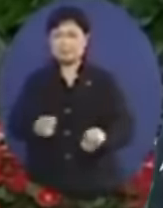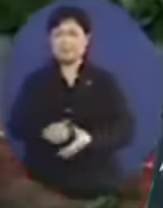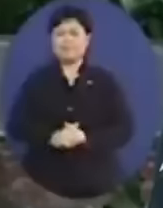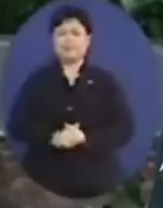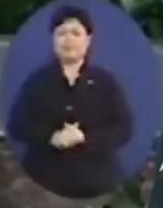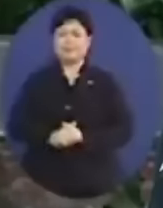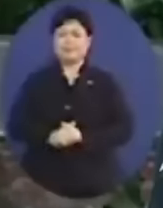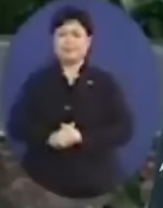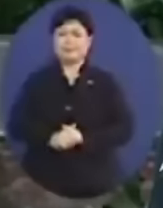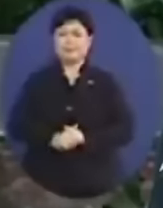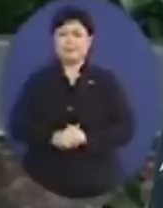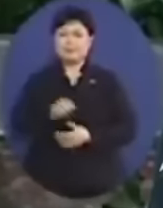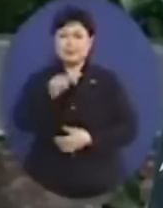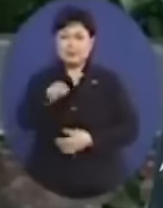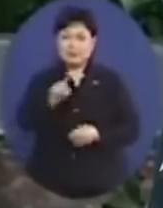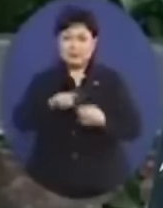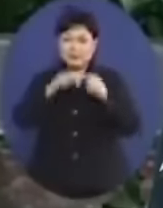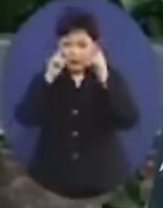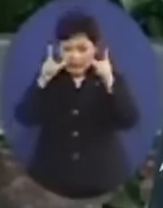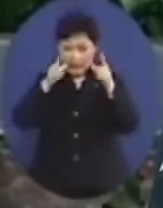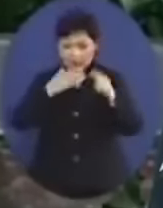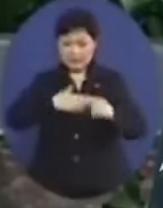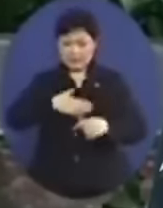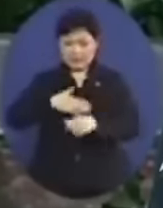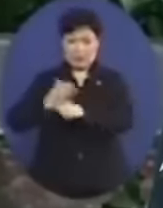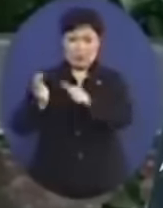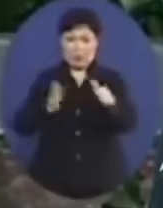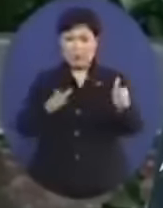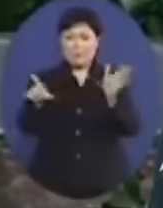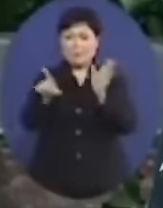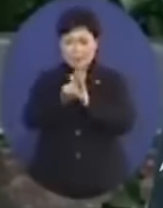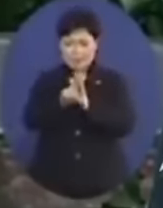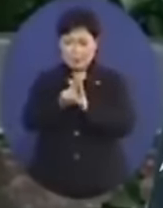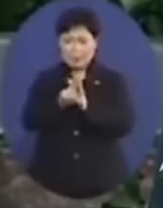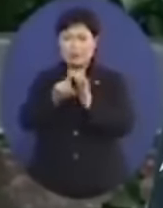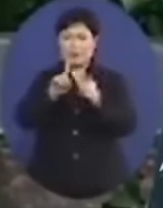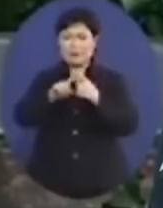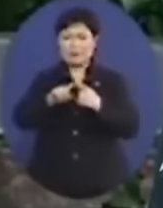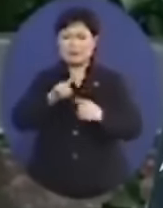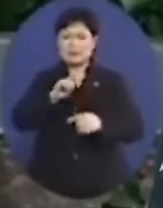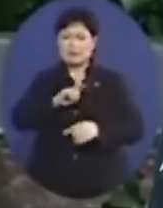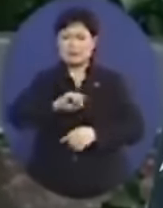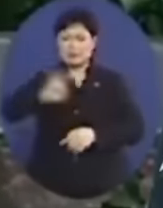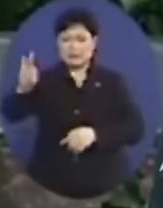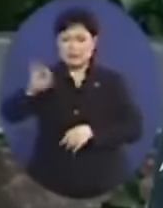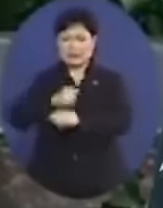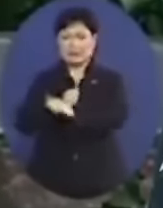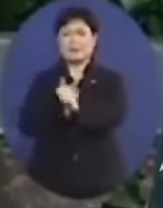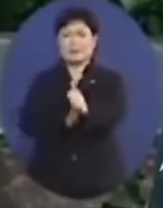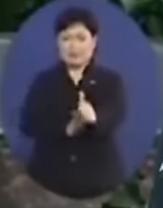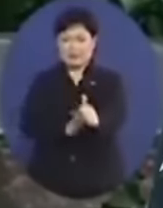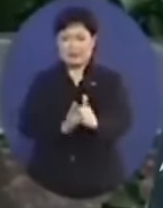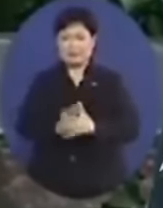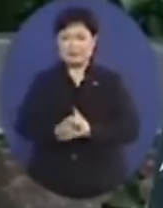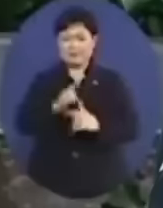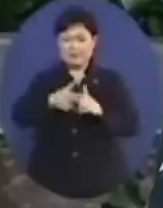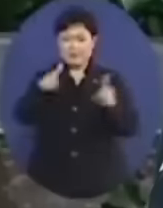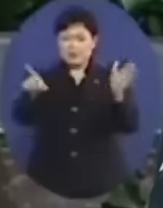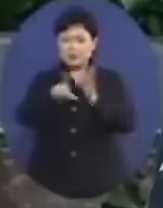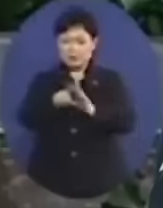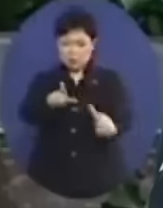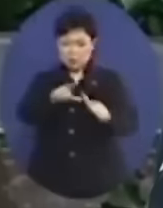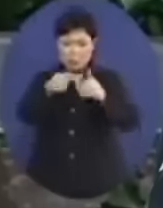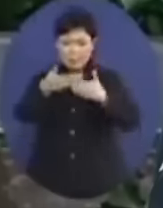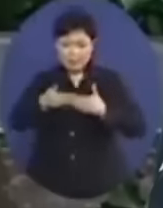아멘 그것을 깨닫고 그것을 믿고 그것을 인하시 아멘 예수를 믿고 구원